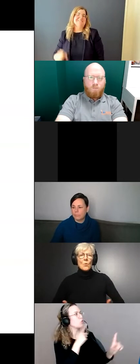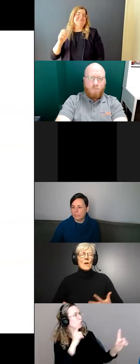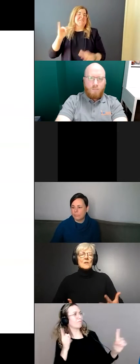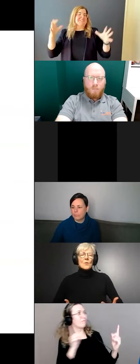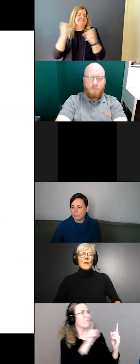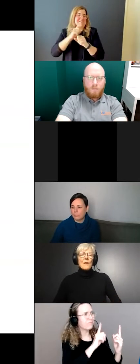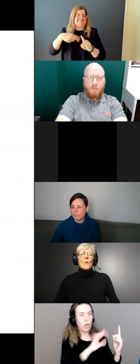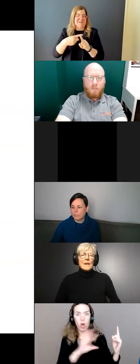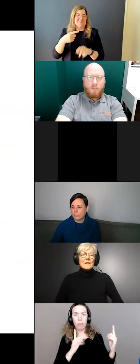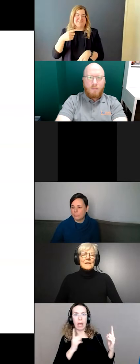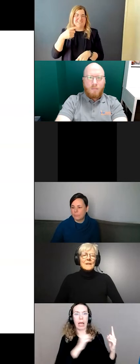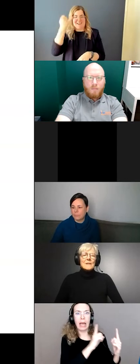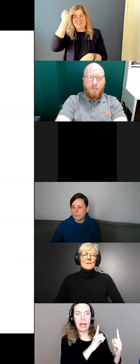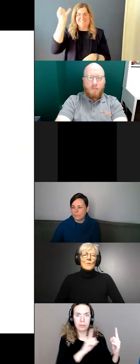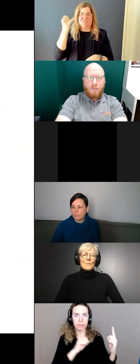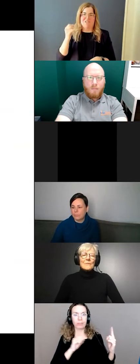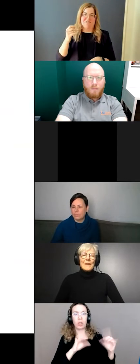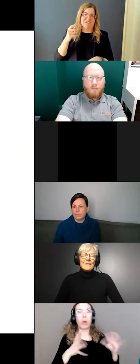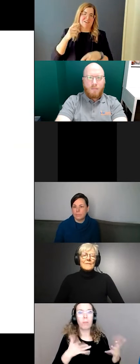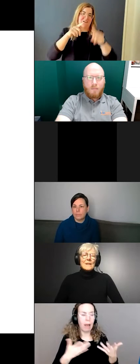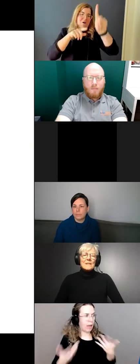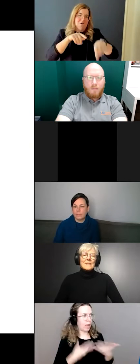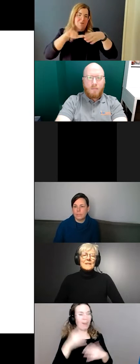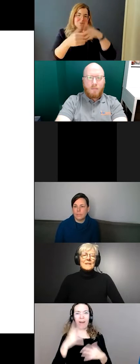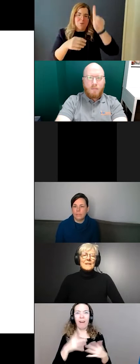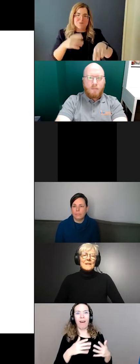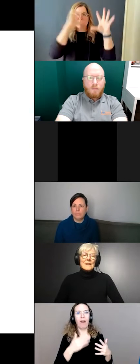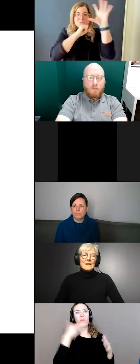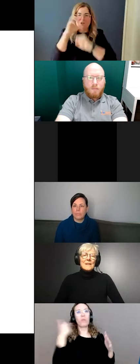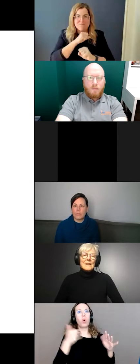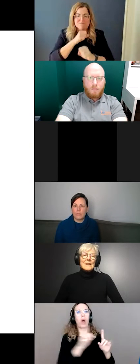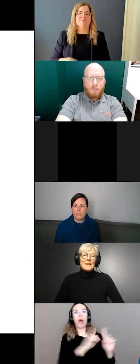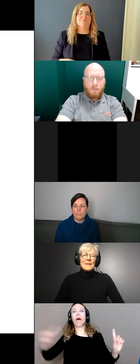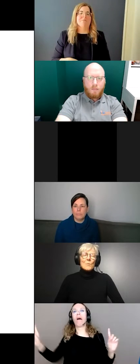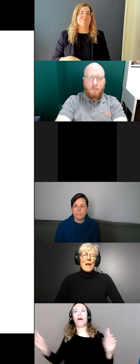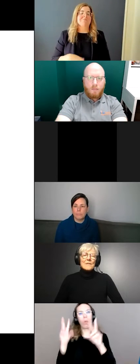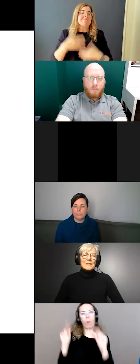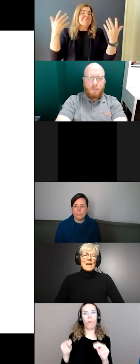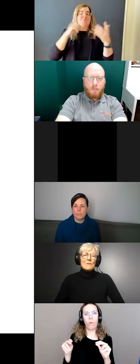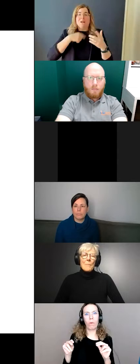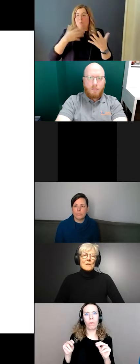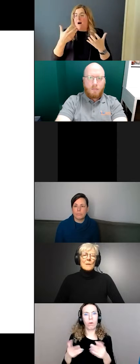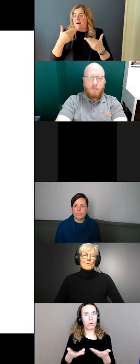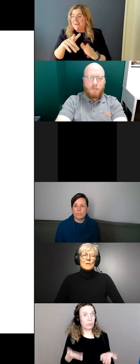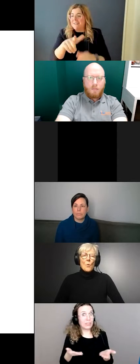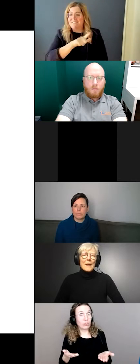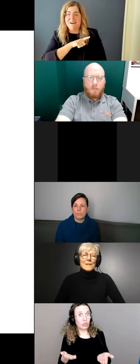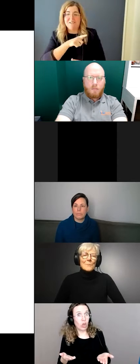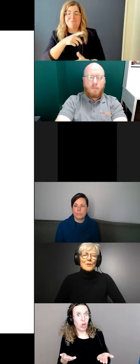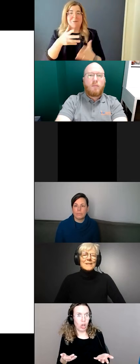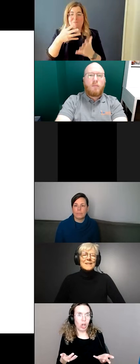comment approcher une personne sourde? Je ne sais pas comment approcher, je ne sais pas trop comment m'y prendre, donc ils vont éviter le tout. Et